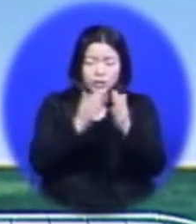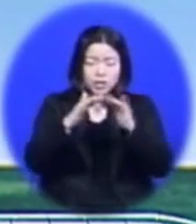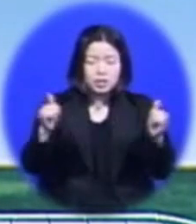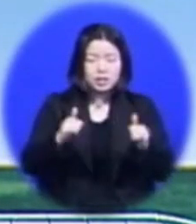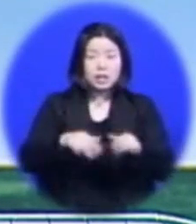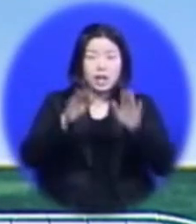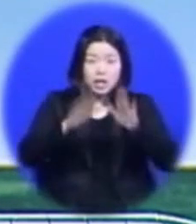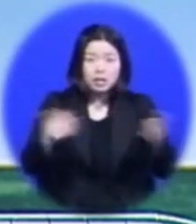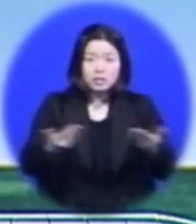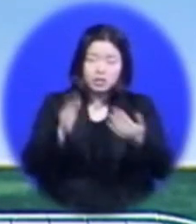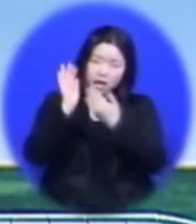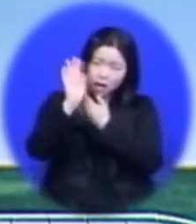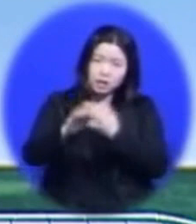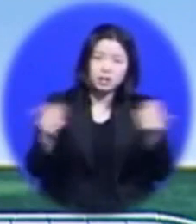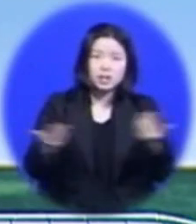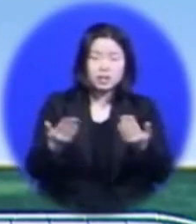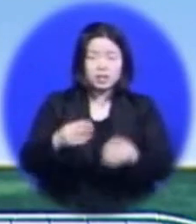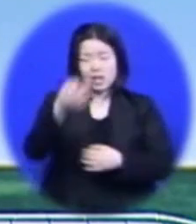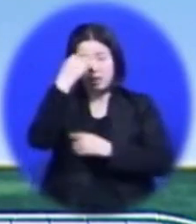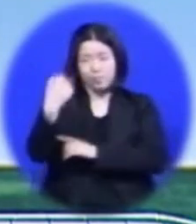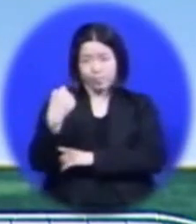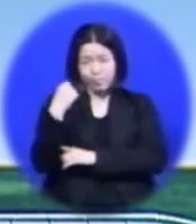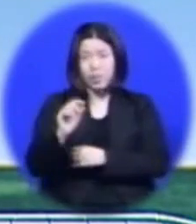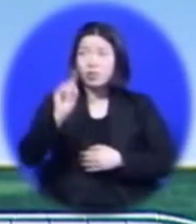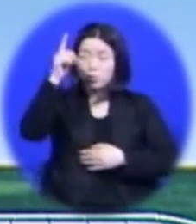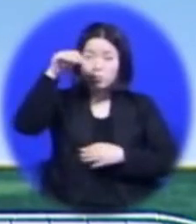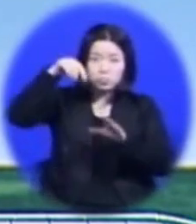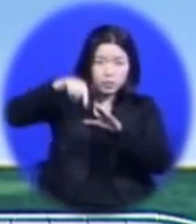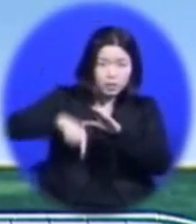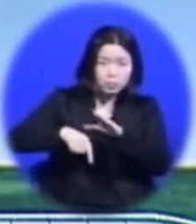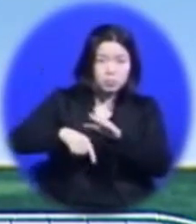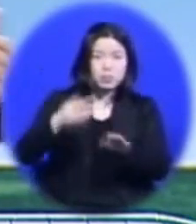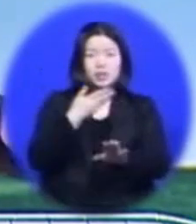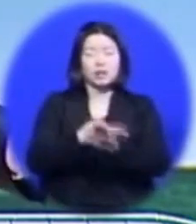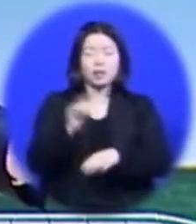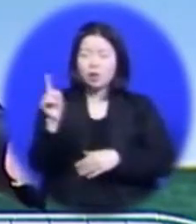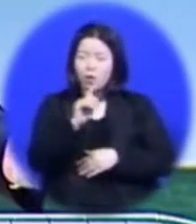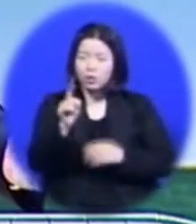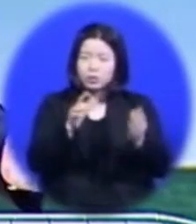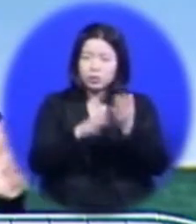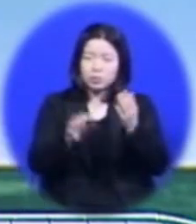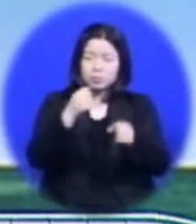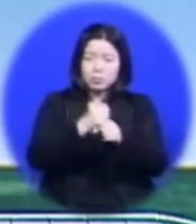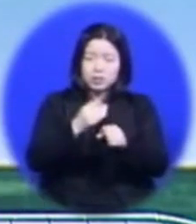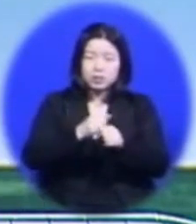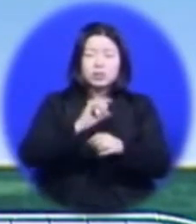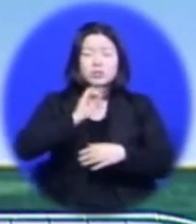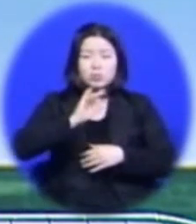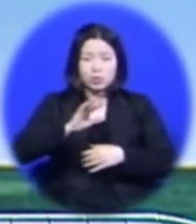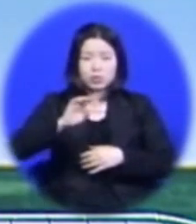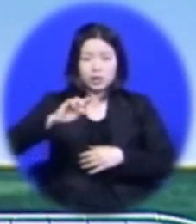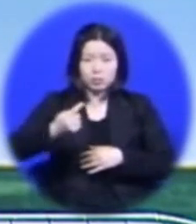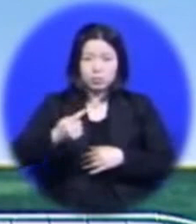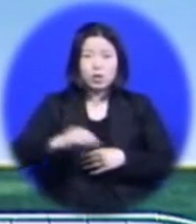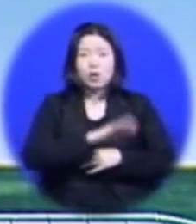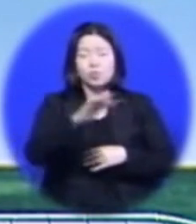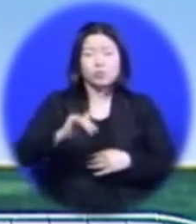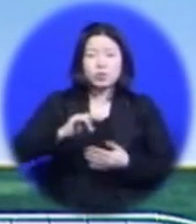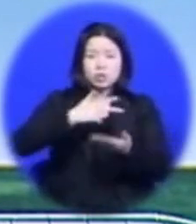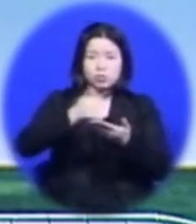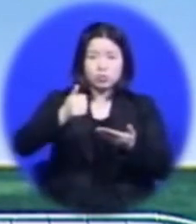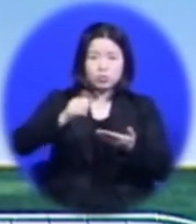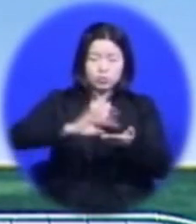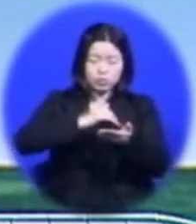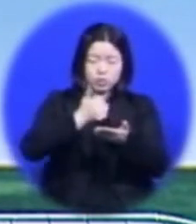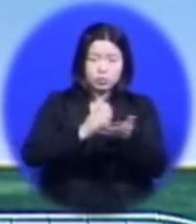권세자들이나 현재일이나 장래일이나 능력이나 높음이나 깊음이나 다른 어떤 피조물이라도 우리를 우리 주